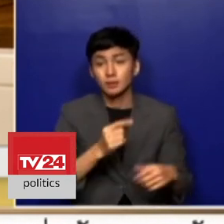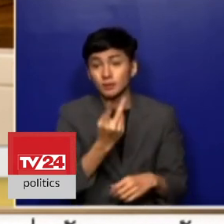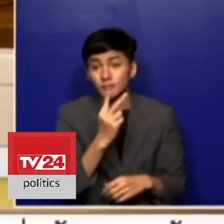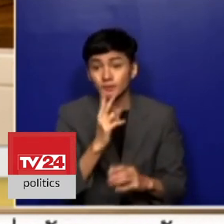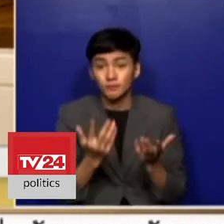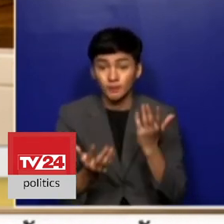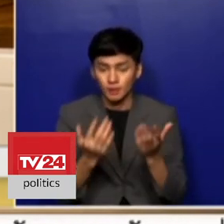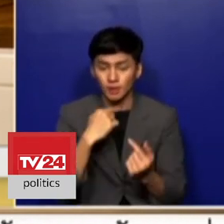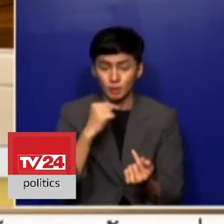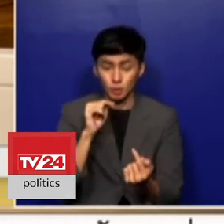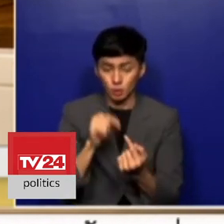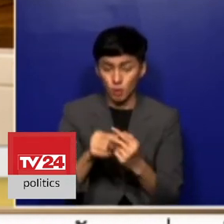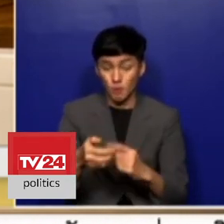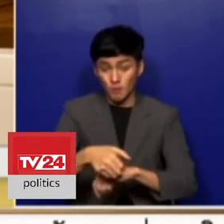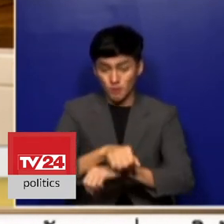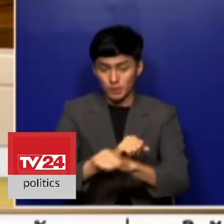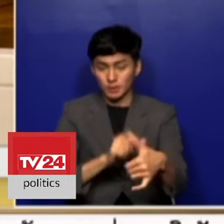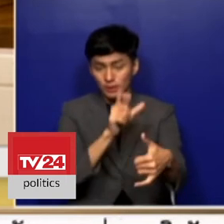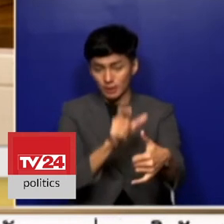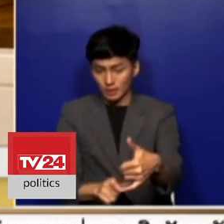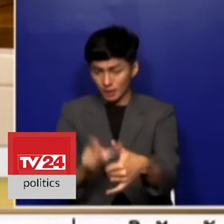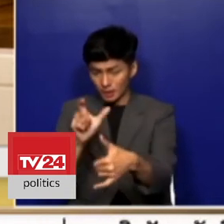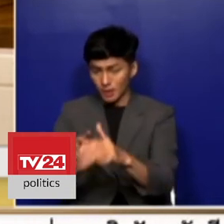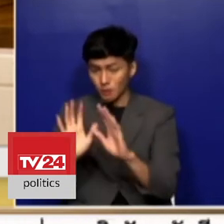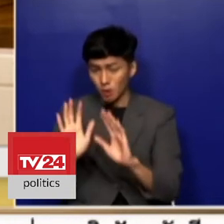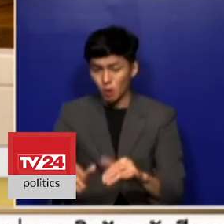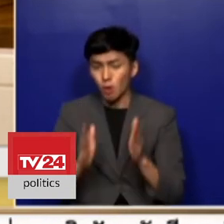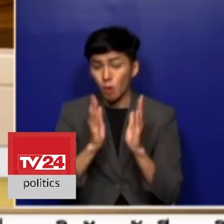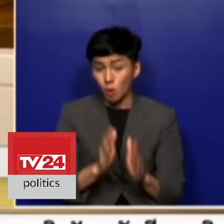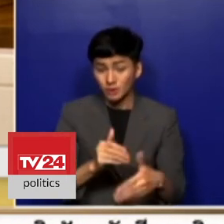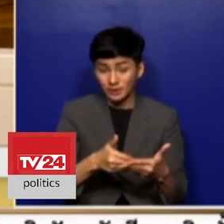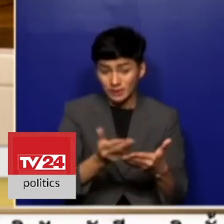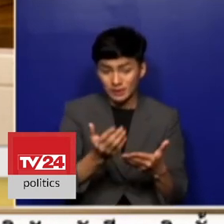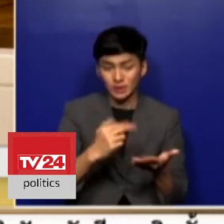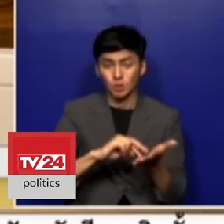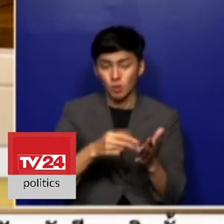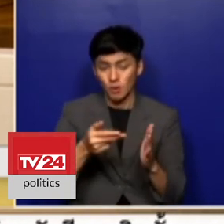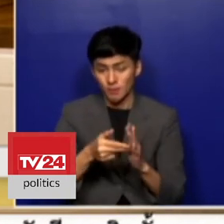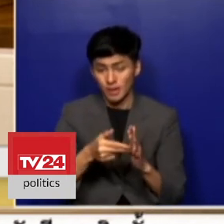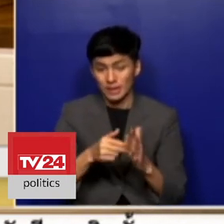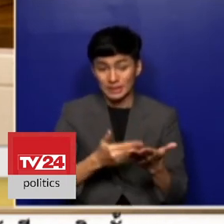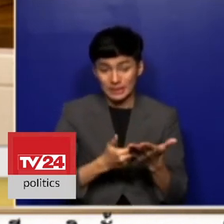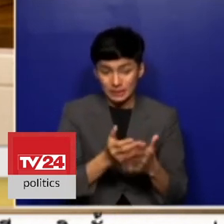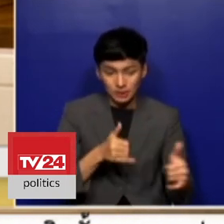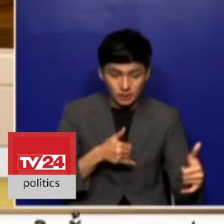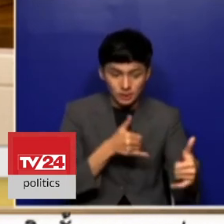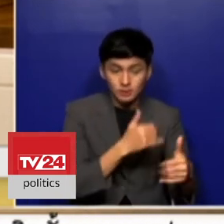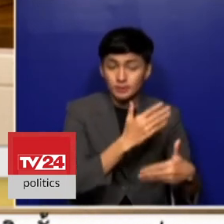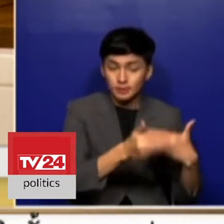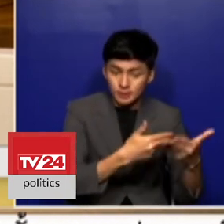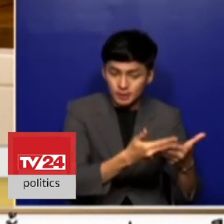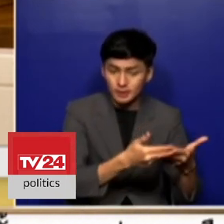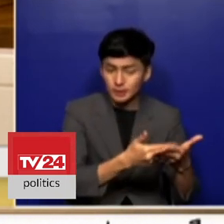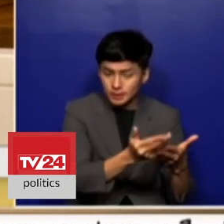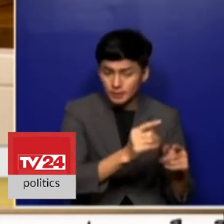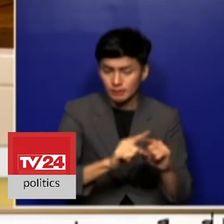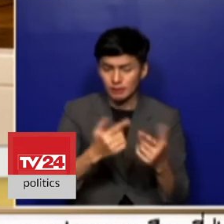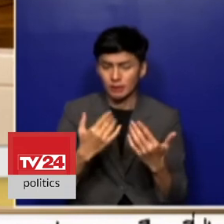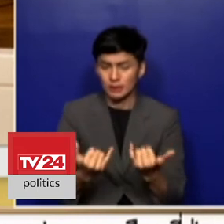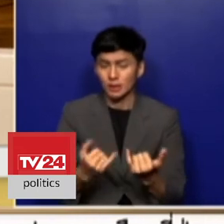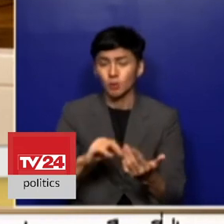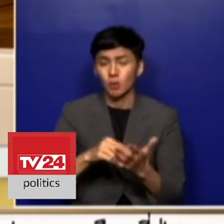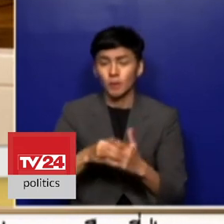พฤติกรรมของผู้บริโภคที่ขยับจะช่องทางการซื้อแบบออฟไลน์มาแบบออนไลน์มีแนวโน้มที่เติบโตต่อเนื่อง